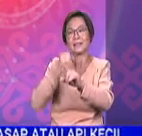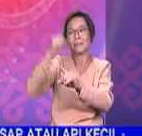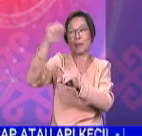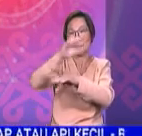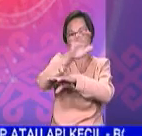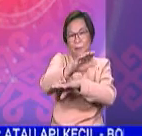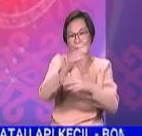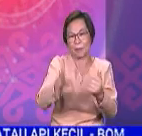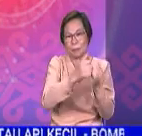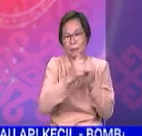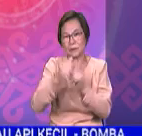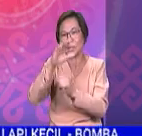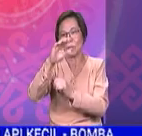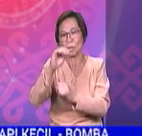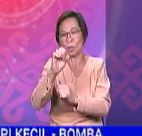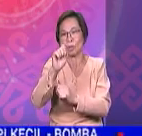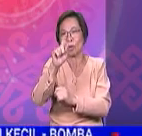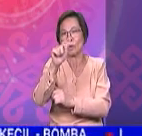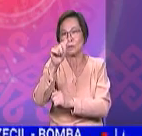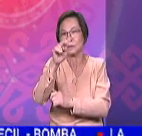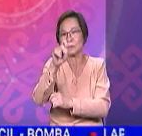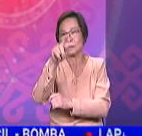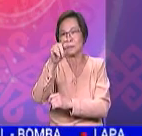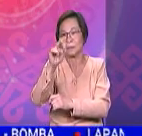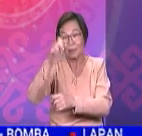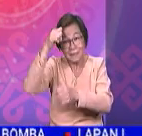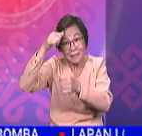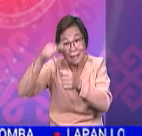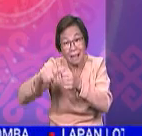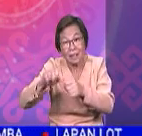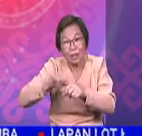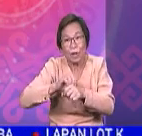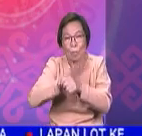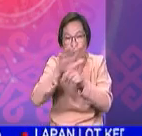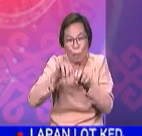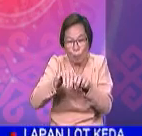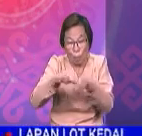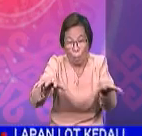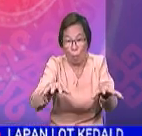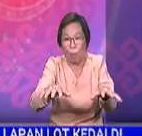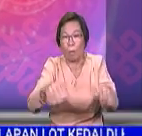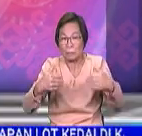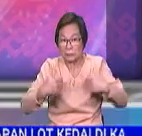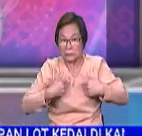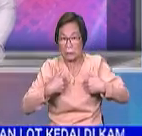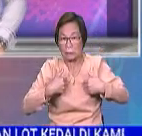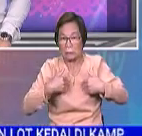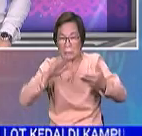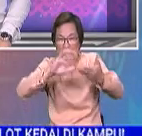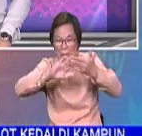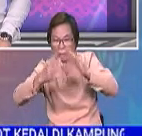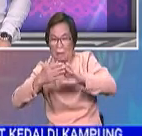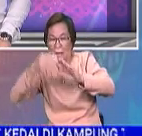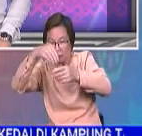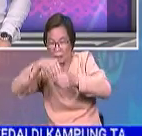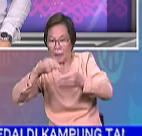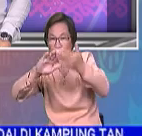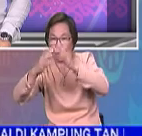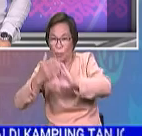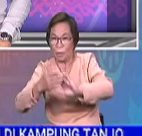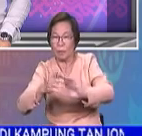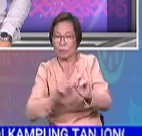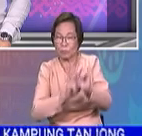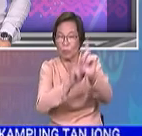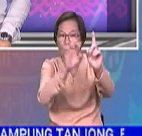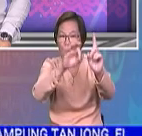sabetan ini bersama saya counting pahlawan perlu diingat ih jangkitan pandemic kini berada dalam komuniti amalkan